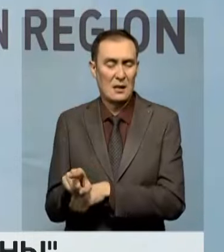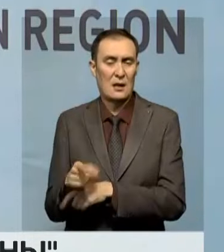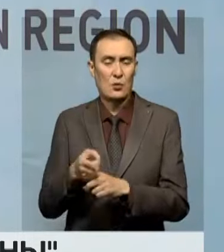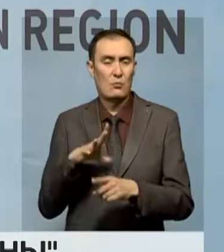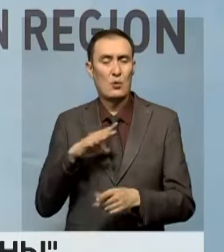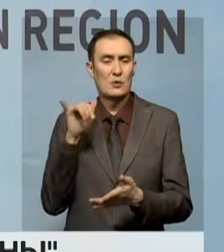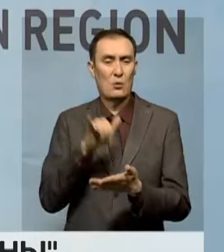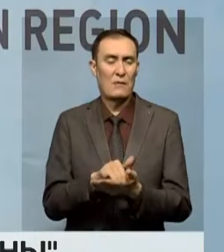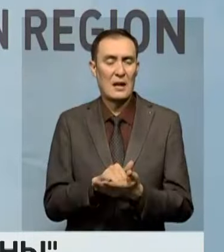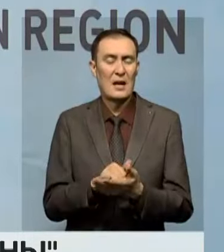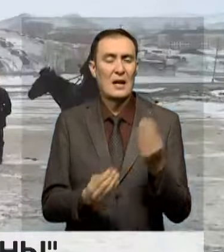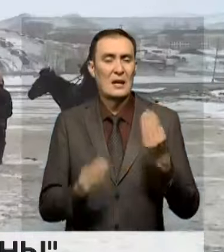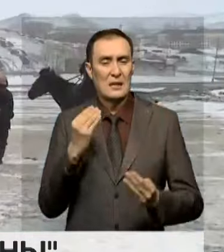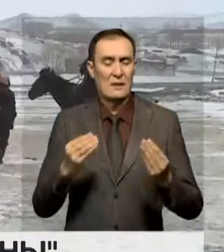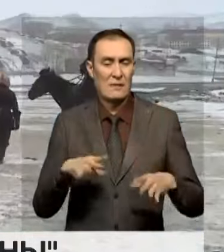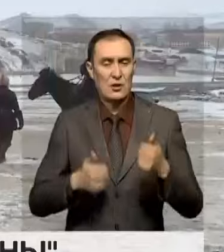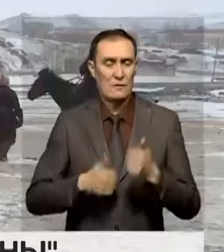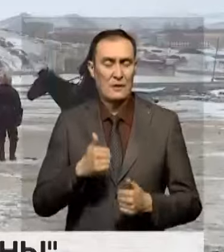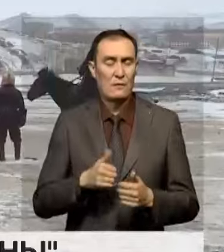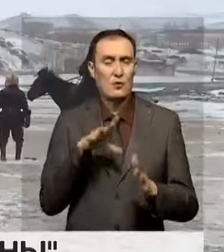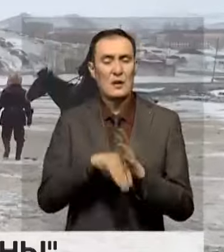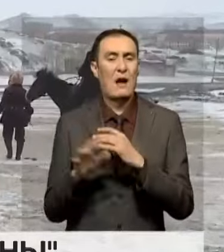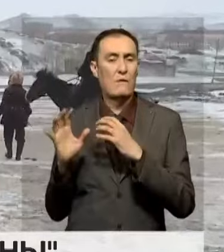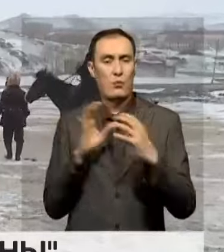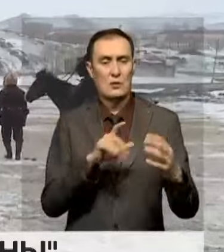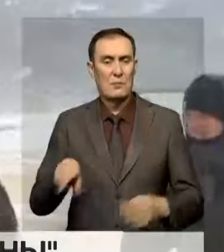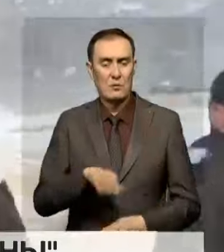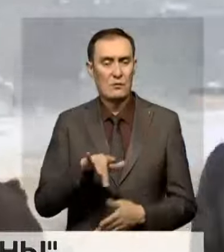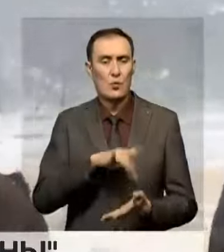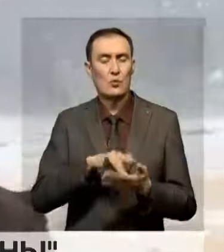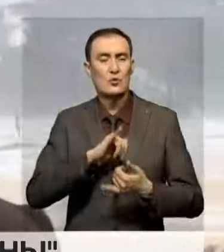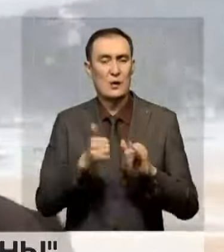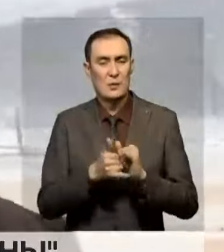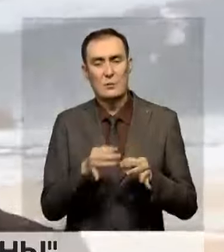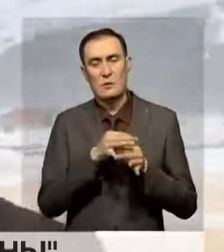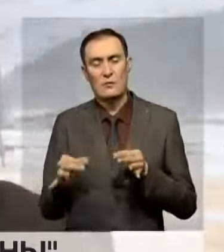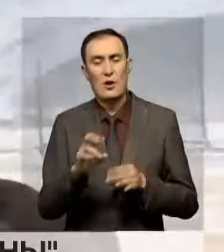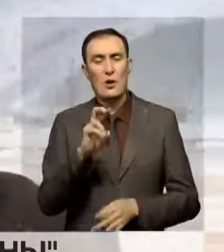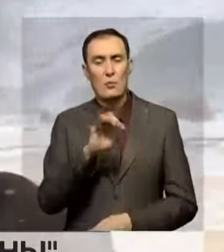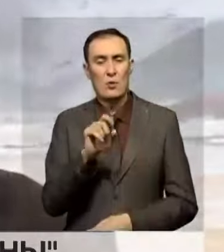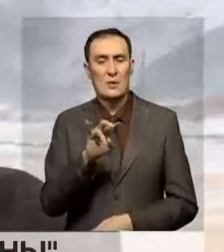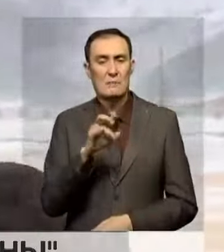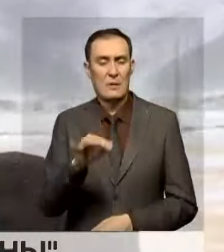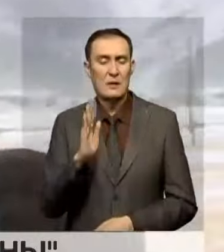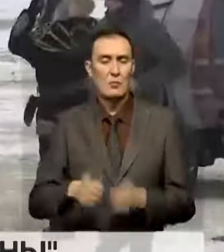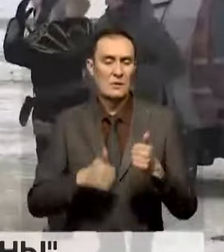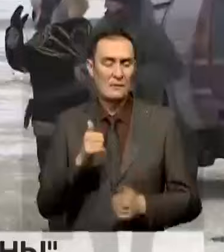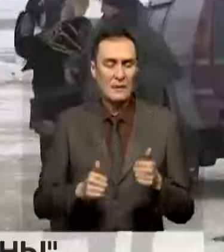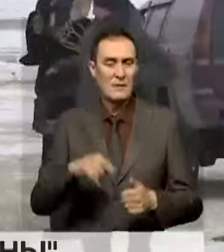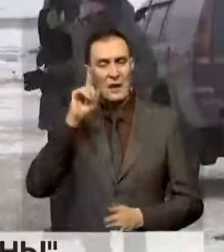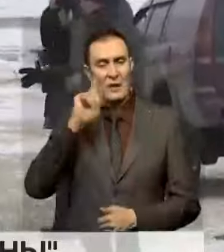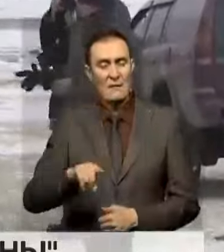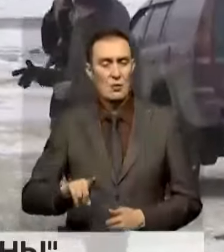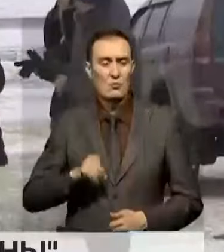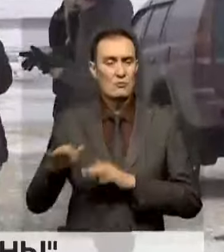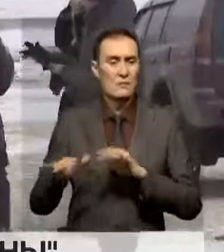была установлена на играх кочетников. Предусмотрели и автобусные маршруты из Усть-Каменогорска до села Бузанбай, где и будут проходить состязания. Свои навыки,